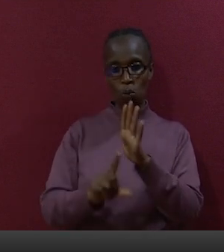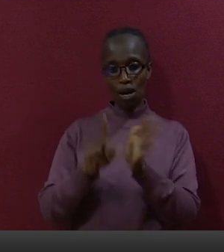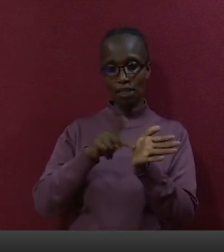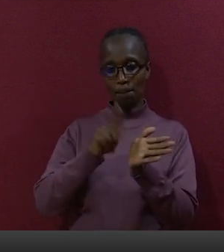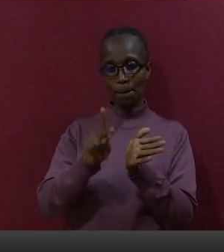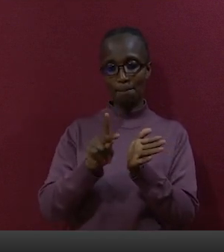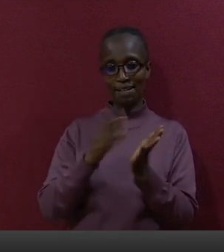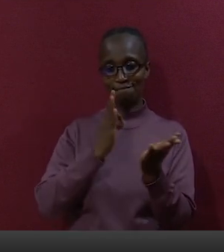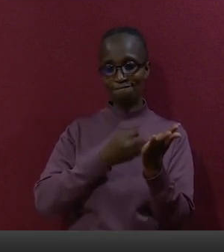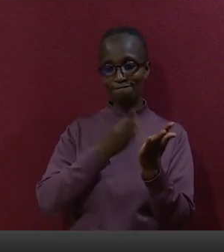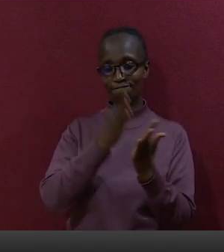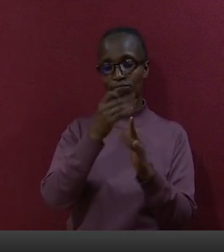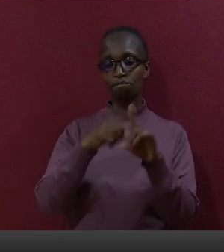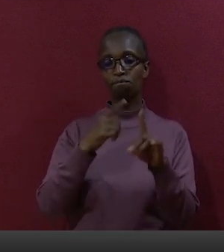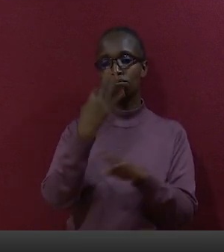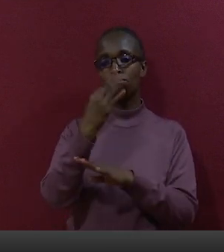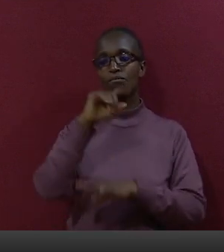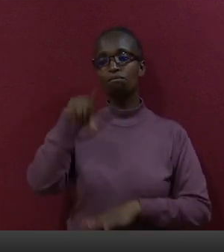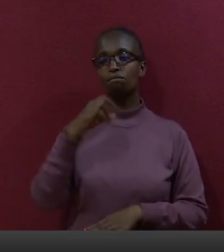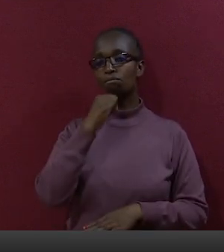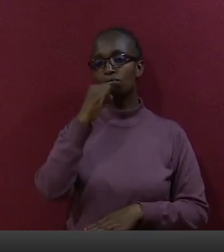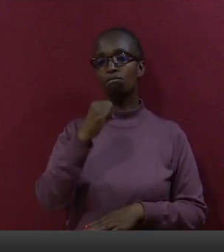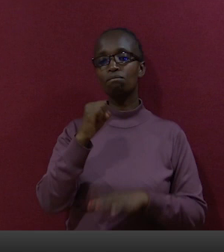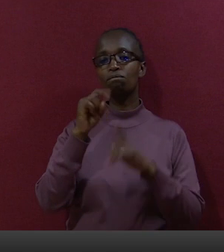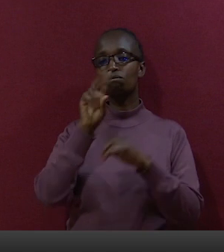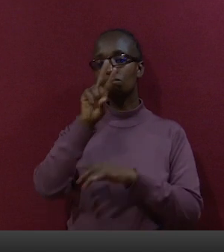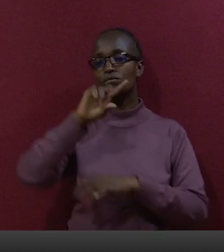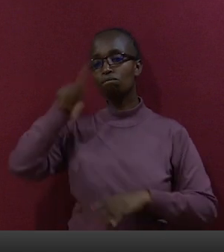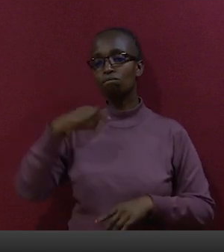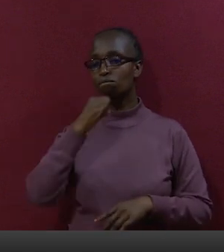begin to immediately bring down the price of fertilizer from